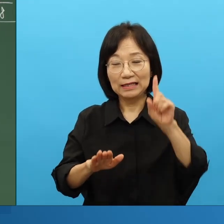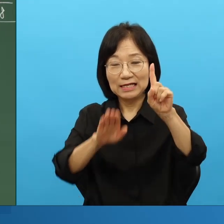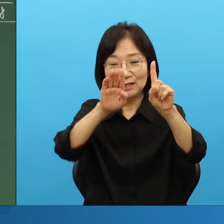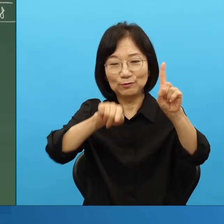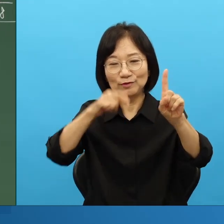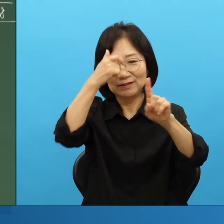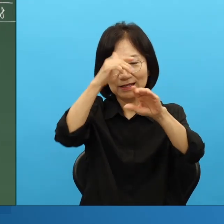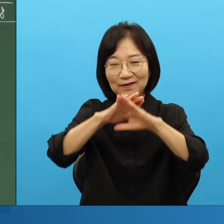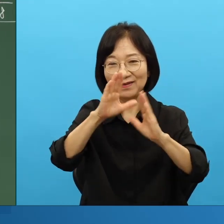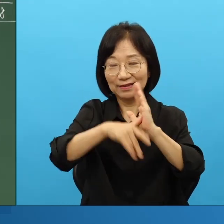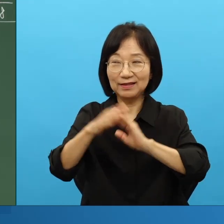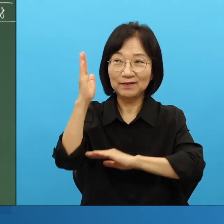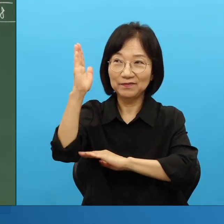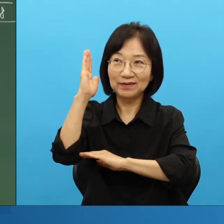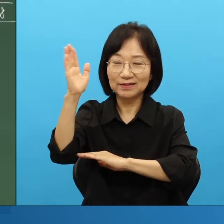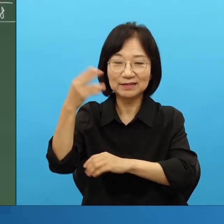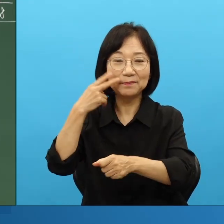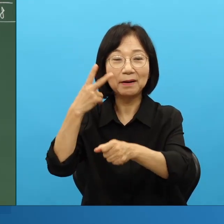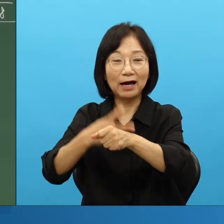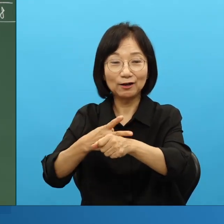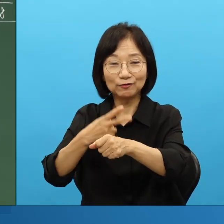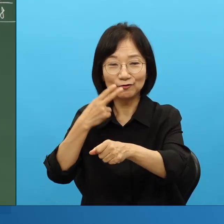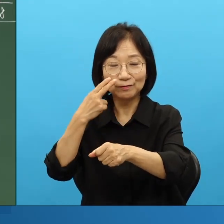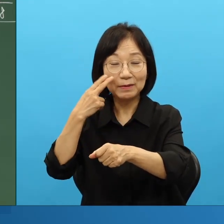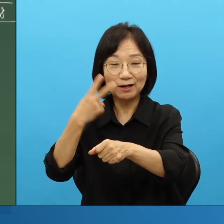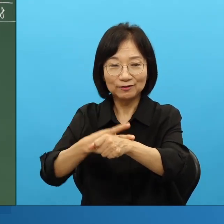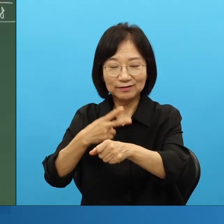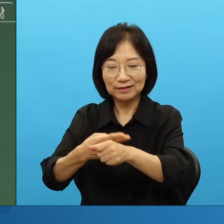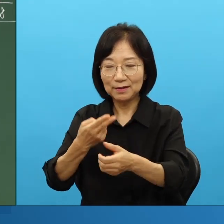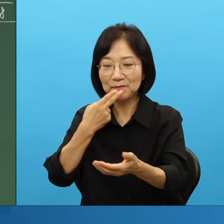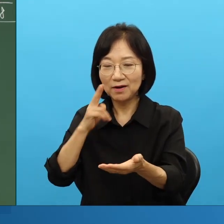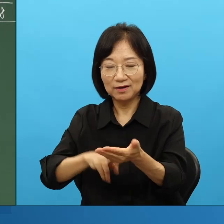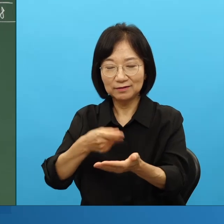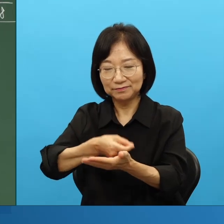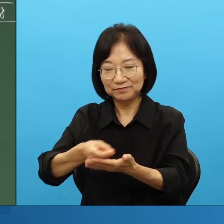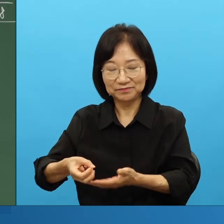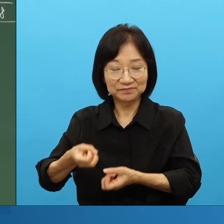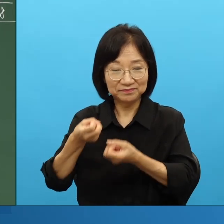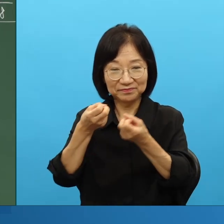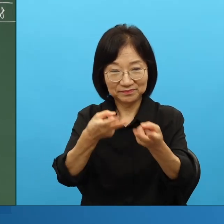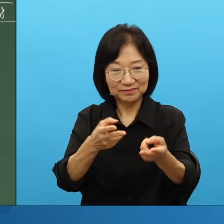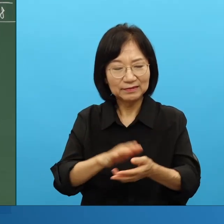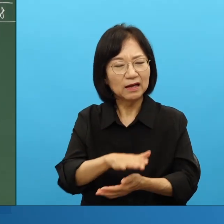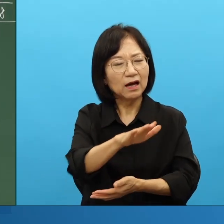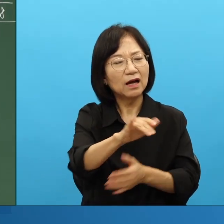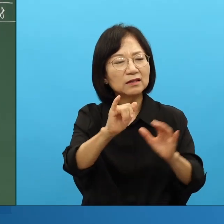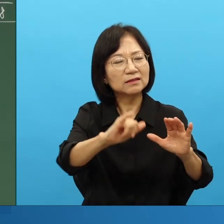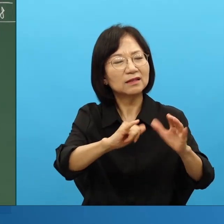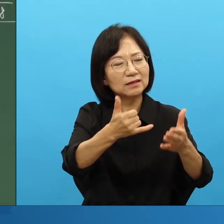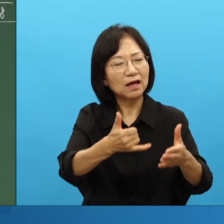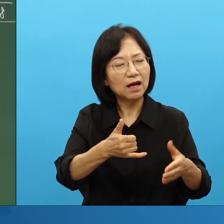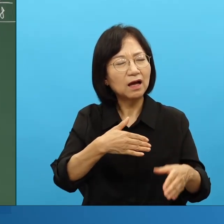而且对此在一部礼拜中，保罗也是做了回答。 근데 이게 연결되는 그러니까 세상 근심은 멸망에 이르는 것이야. 跟